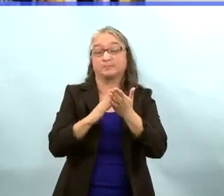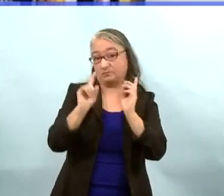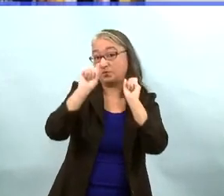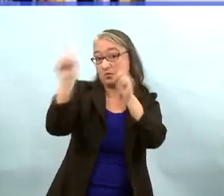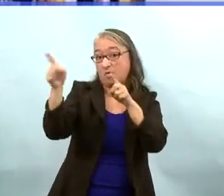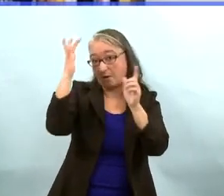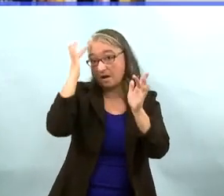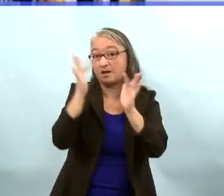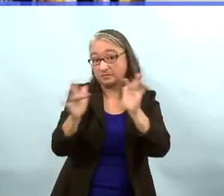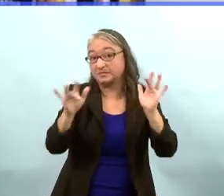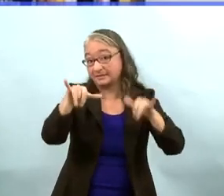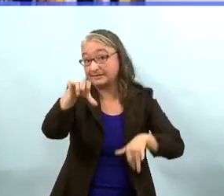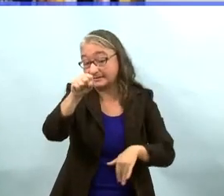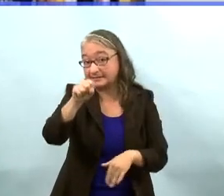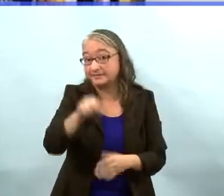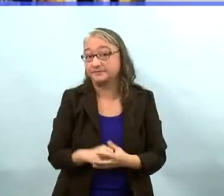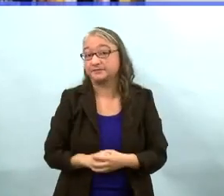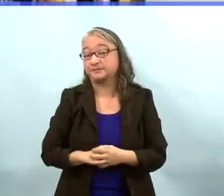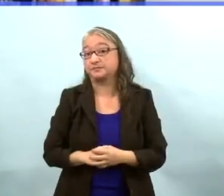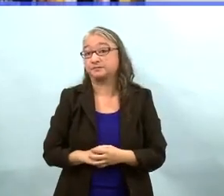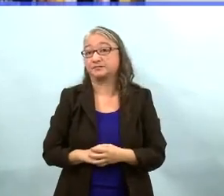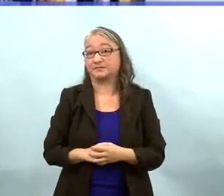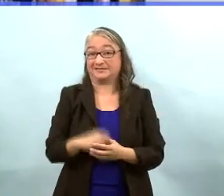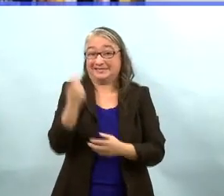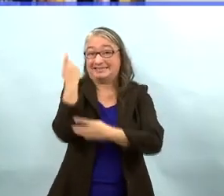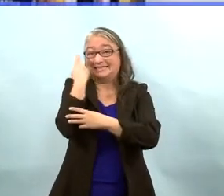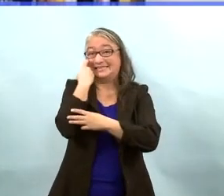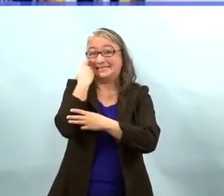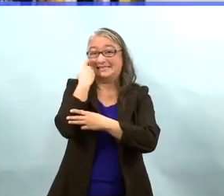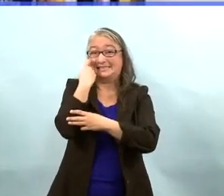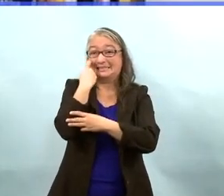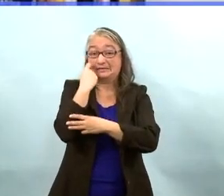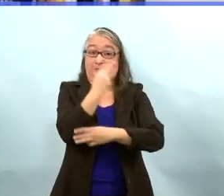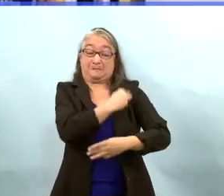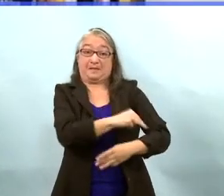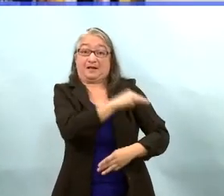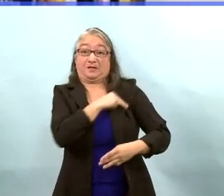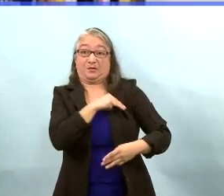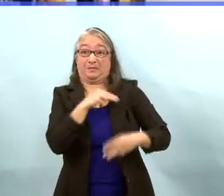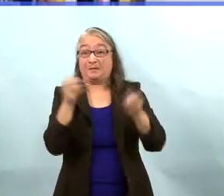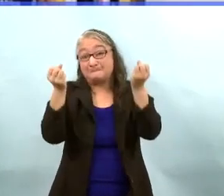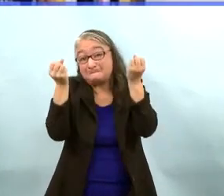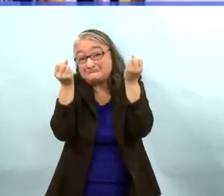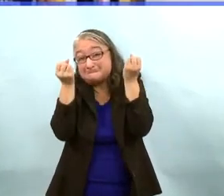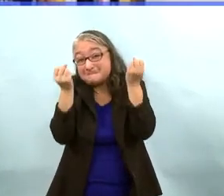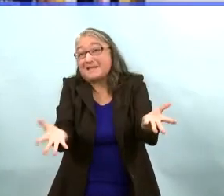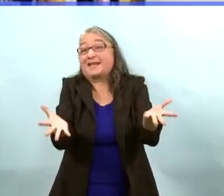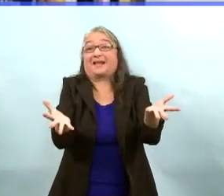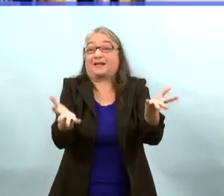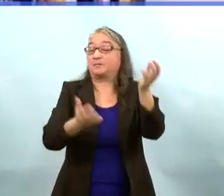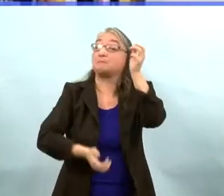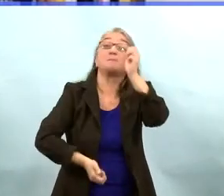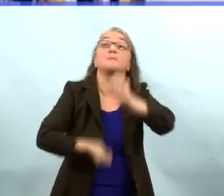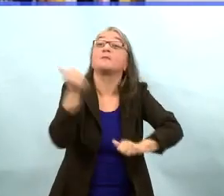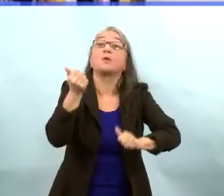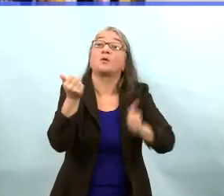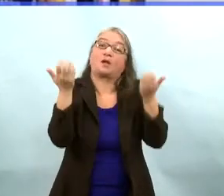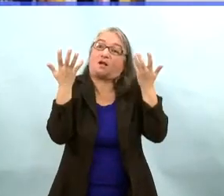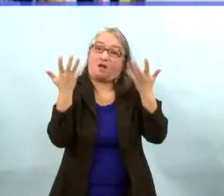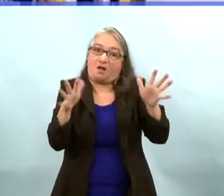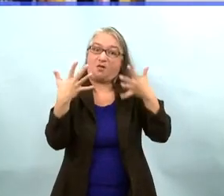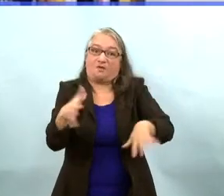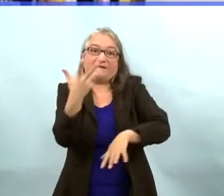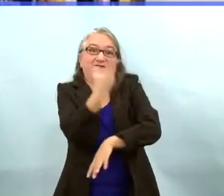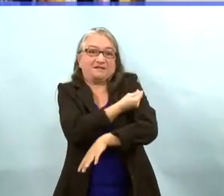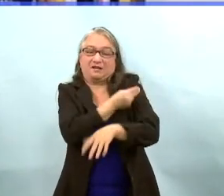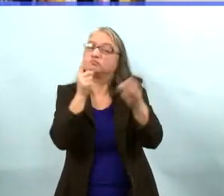entièrement vaccinés qui se retrouvent aux soins intensifs. Alors, d'abord, la grande majorité des Manitobains sont entièrement